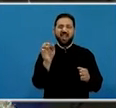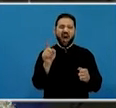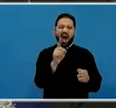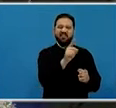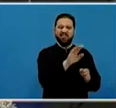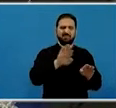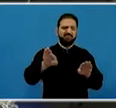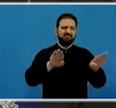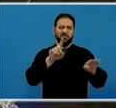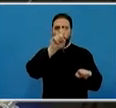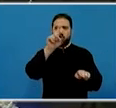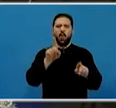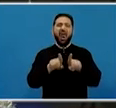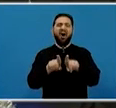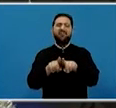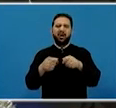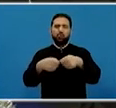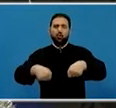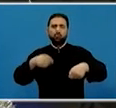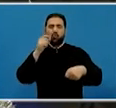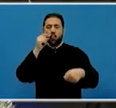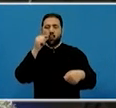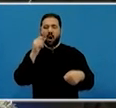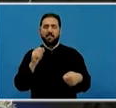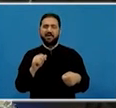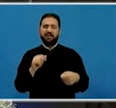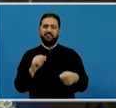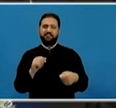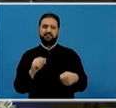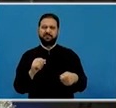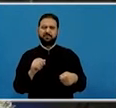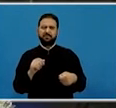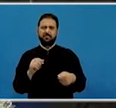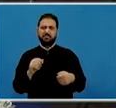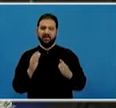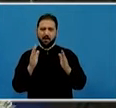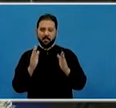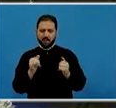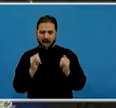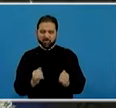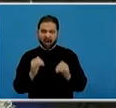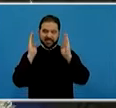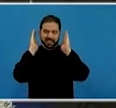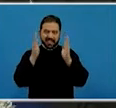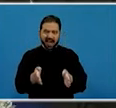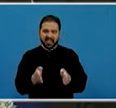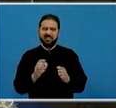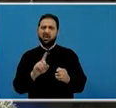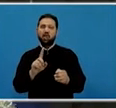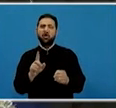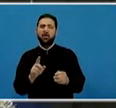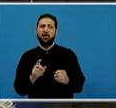putem cunoaște cu adevărat rostul și să ne împlinim pe această direcție personală